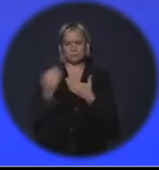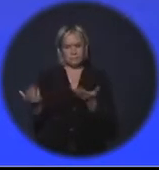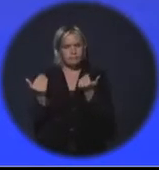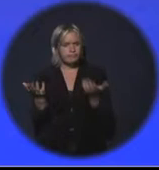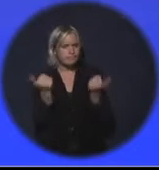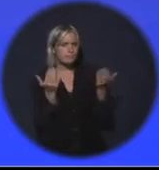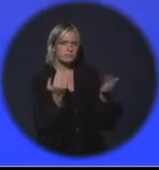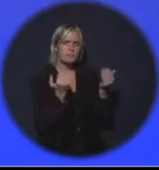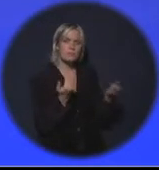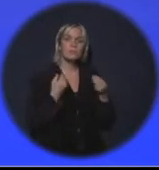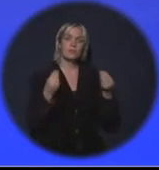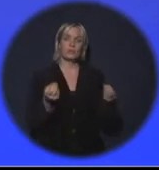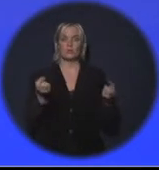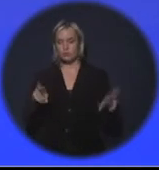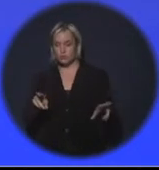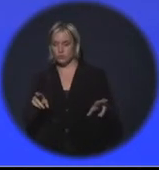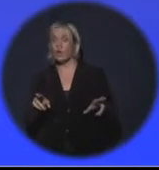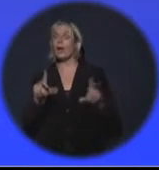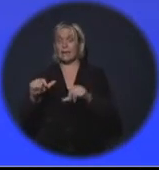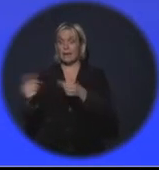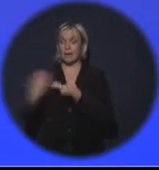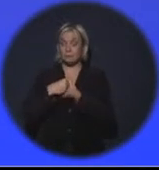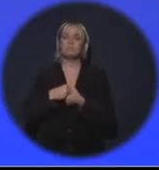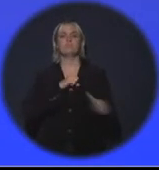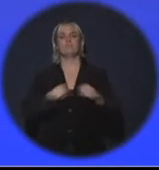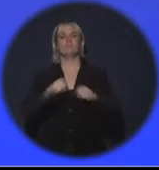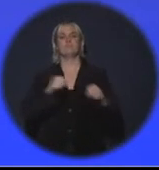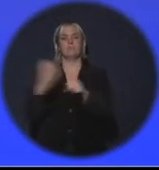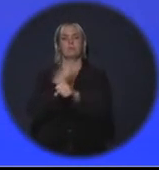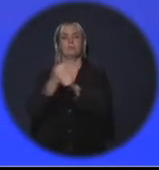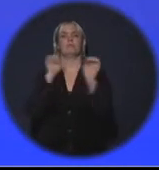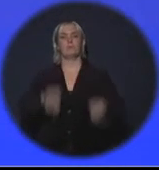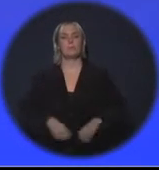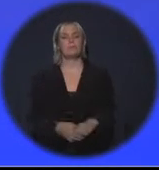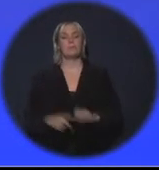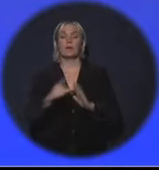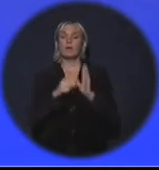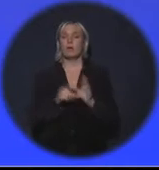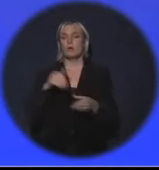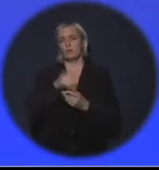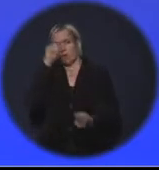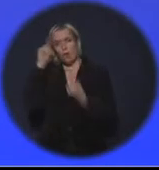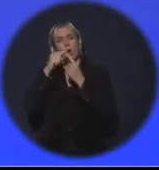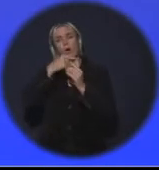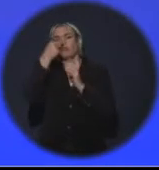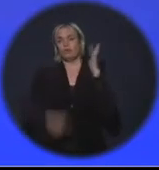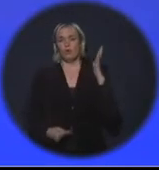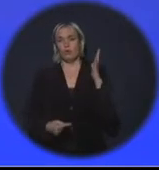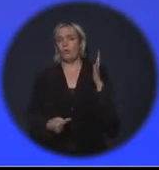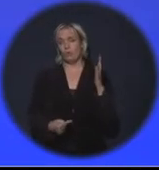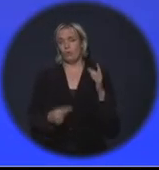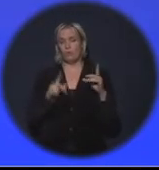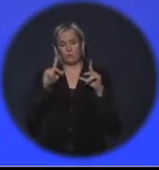permettrait qu'ils soient les véritables garants de la réussite de cette transition. Cette loi, mesdames et messieurs, je souhaite qu'elle aborde tous les enjeux que vous avez